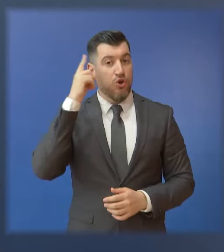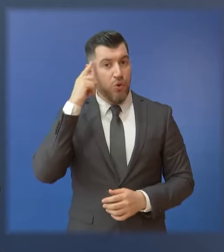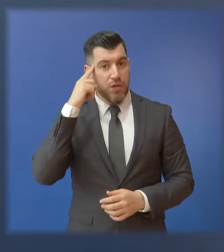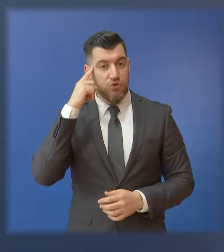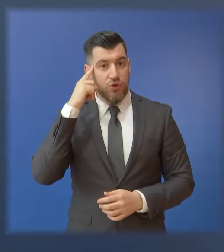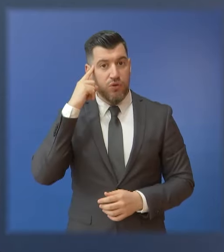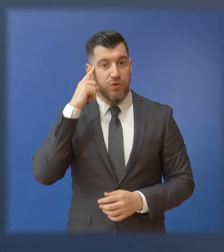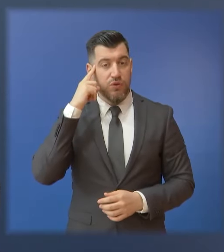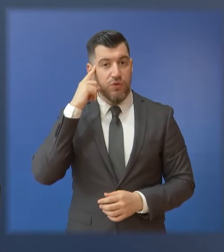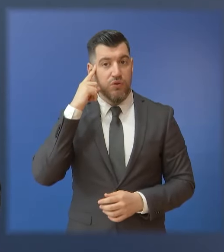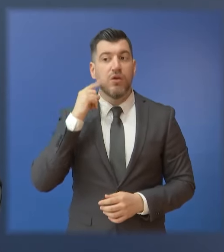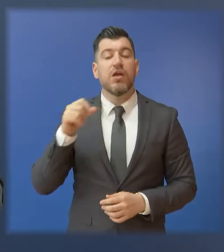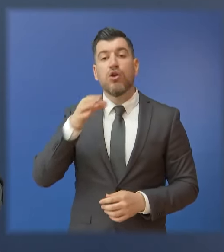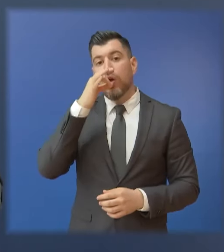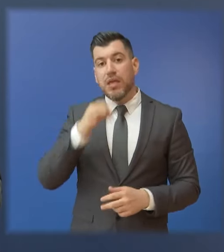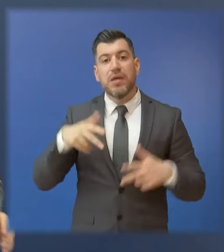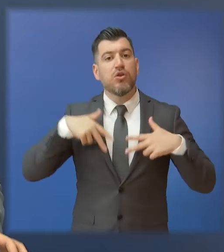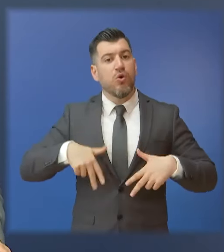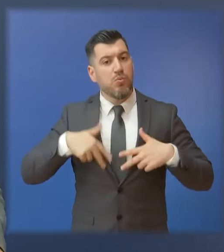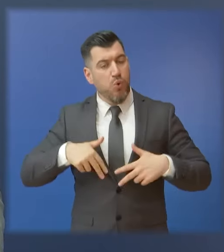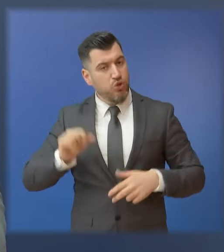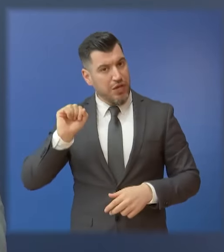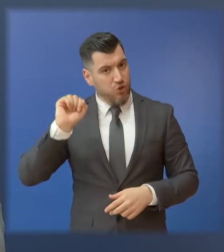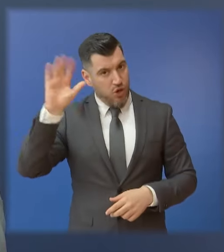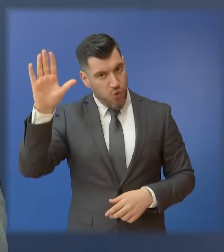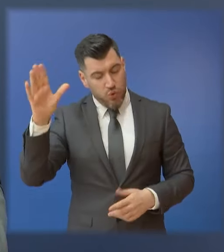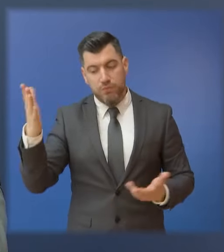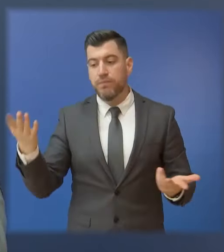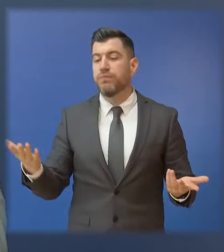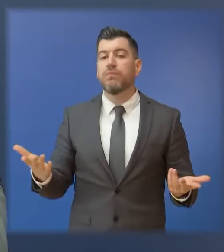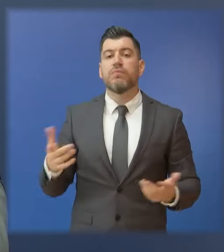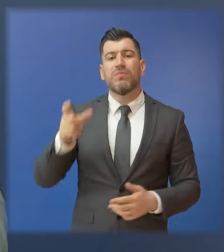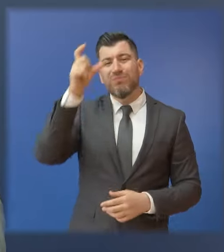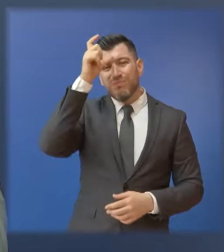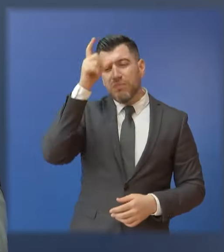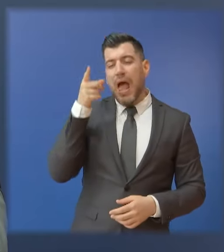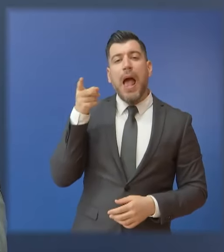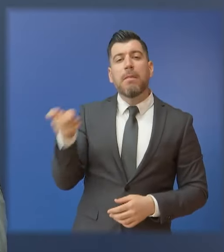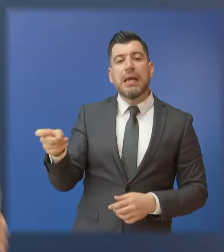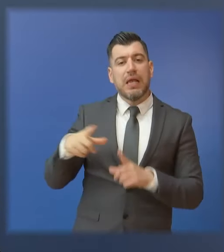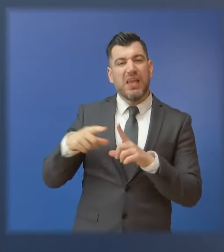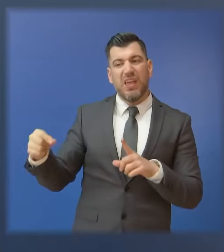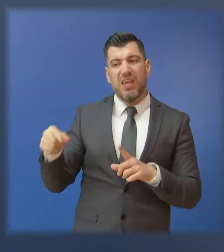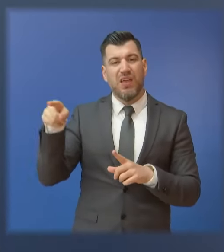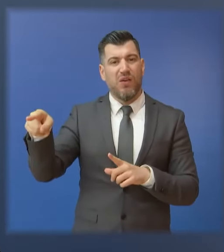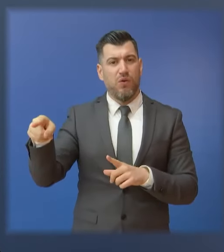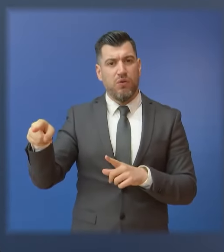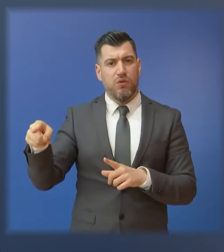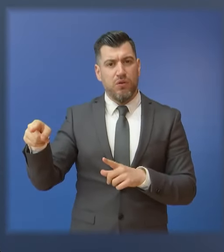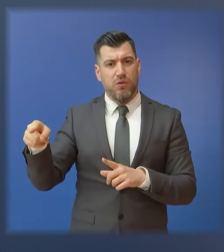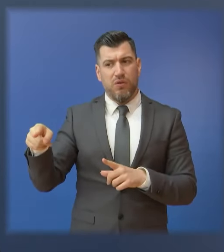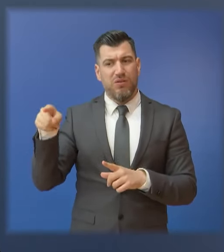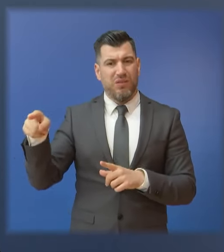έχει διατυπωθεί και από τον υπουργό εξωτερικών τον κύριο γιώργο γεραπετρίτη απειλές κατά της κυριαρχίας και της υπόστασης κράτους μέλους της